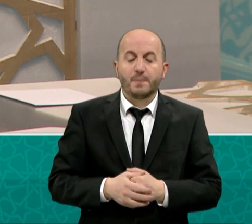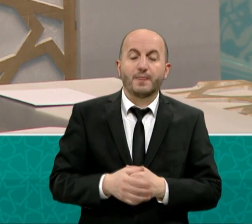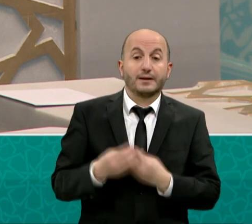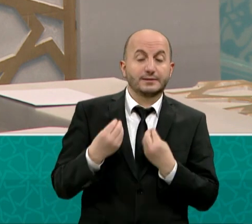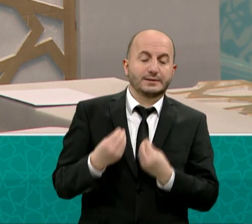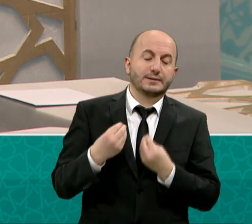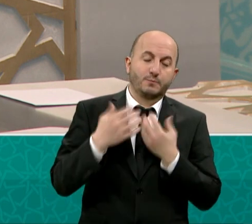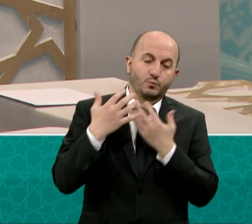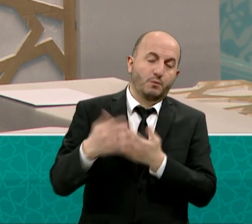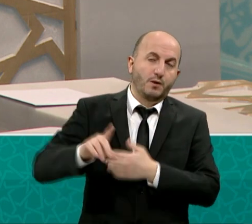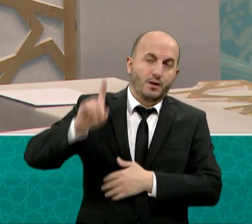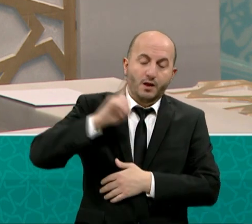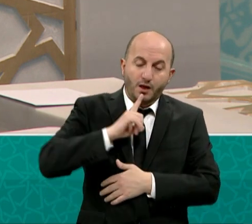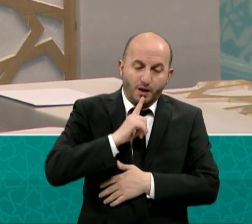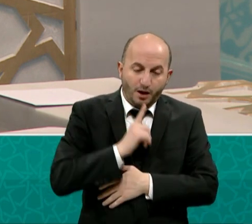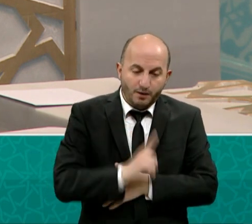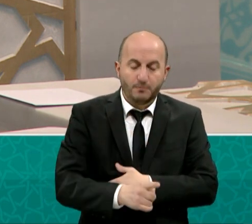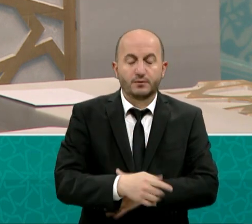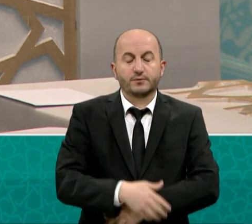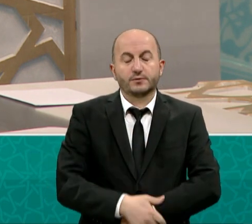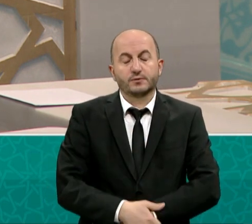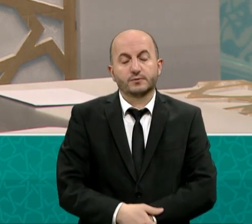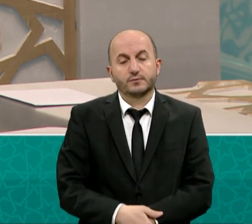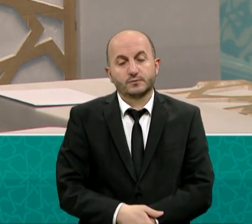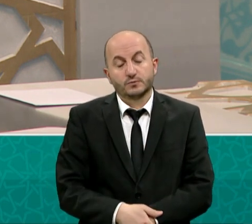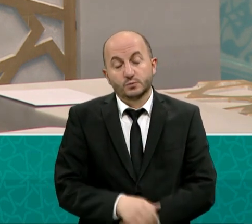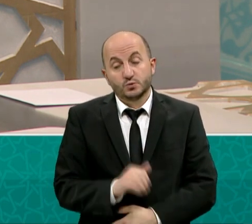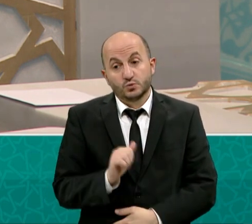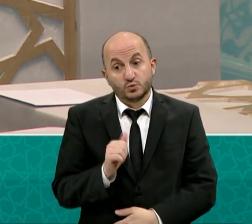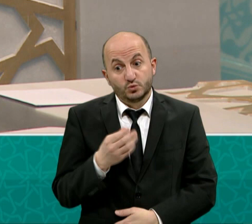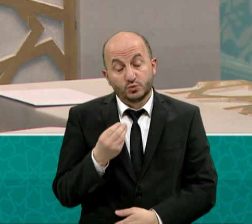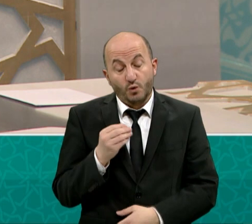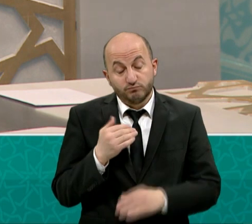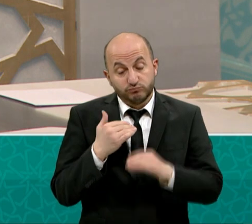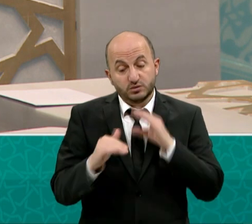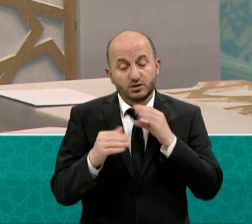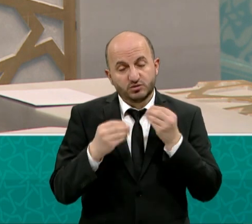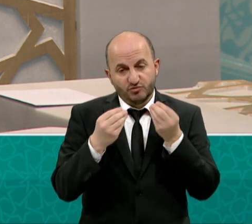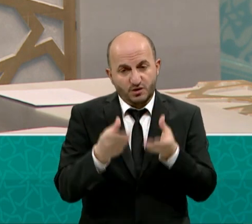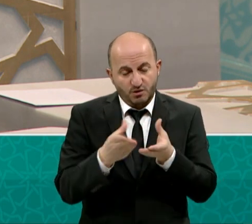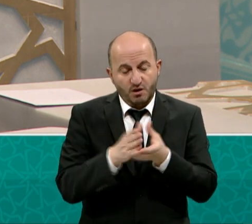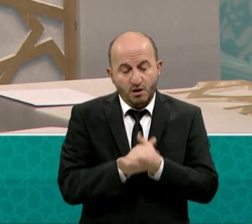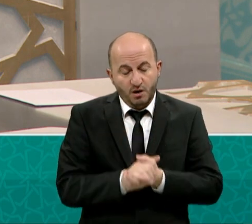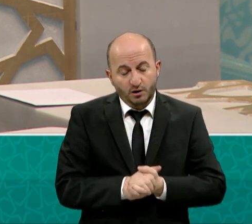iyi muameleyi Allah-u Teala emrediyor kardeşlerim. Çok çok mesaj veriyor bu ayet bize.